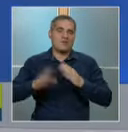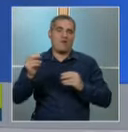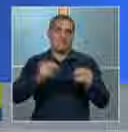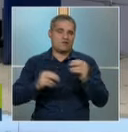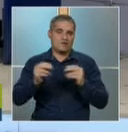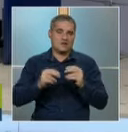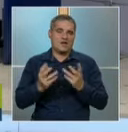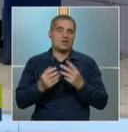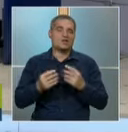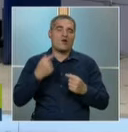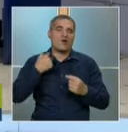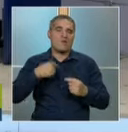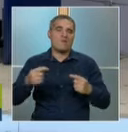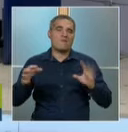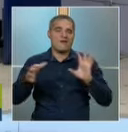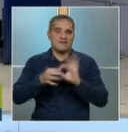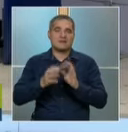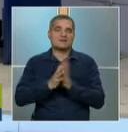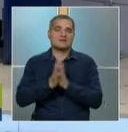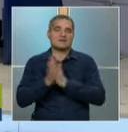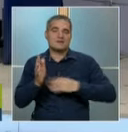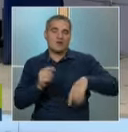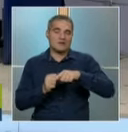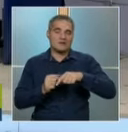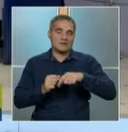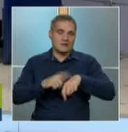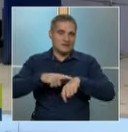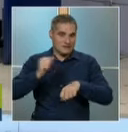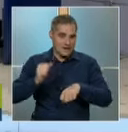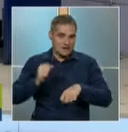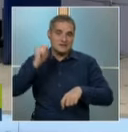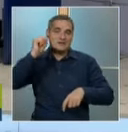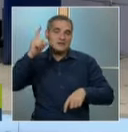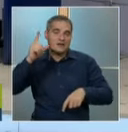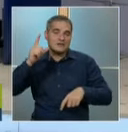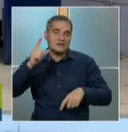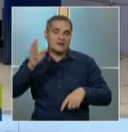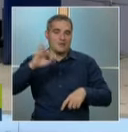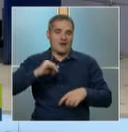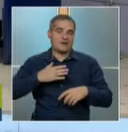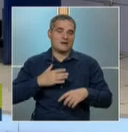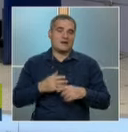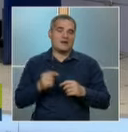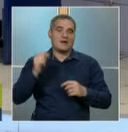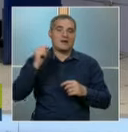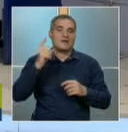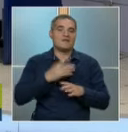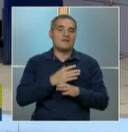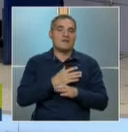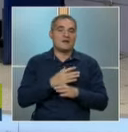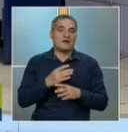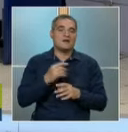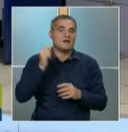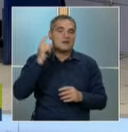Заради технологиите губим връзката с хората. Да, обаче идеята е... Но пак има обаче. Да, пак винаги има